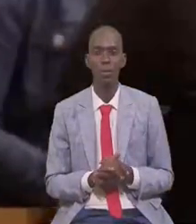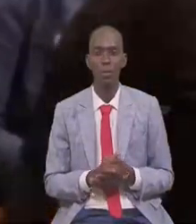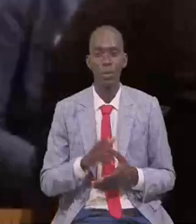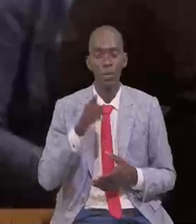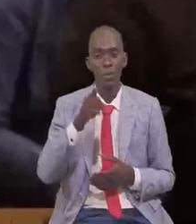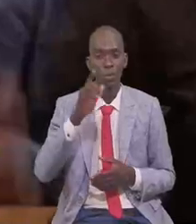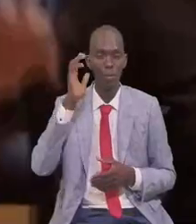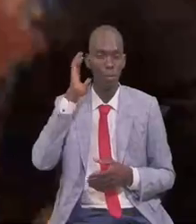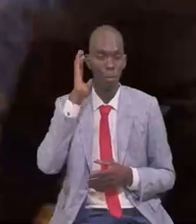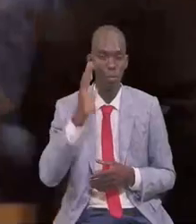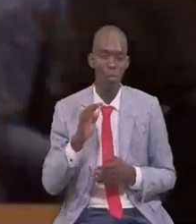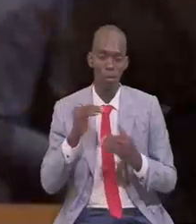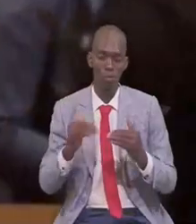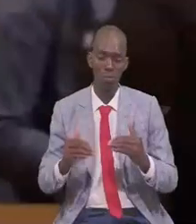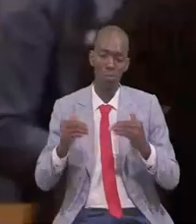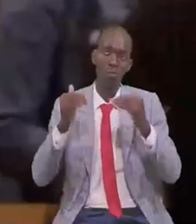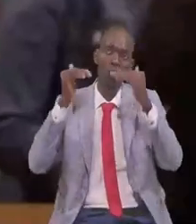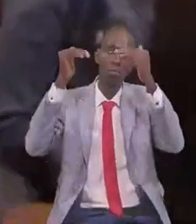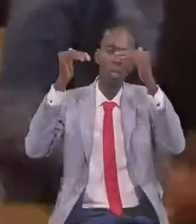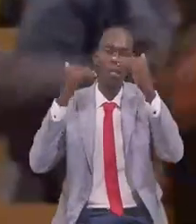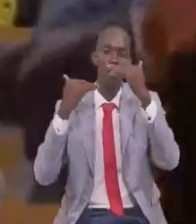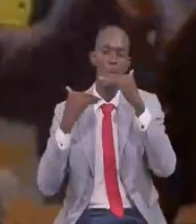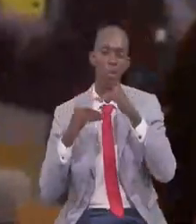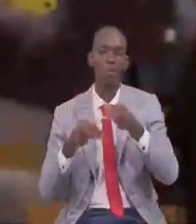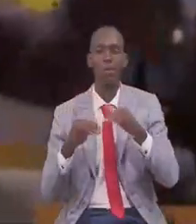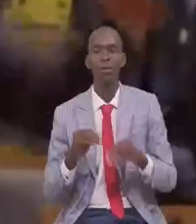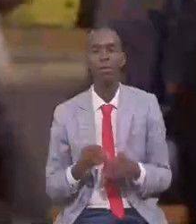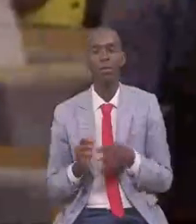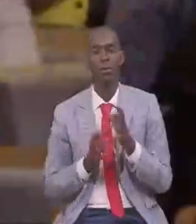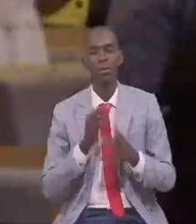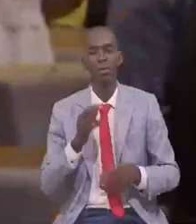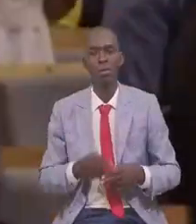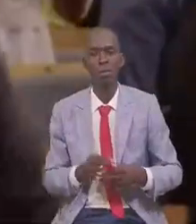Tu vas dépasser les limites.